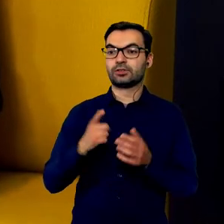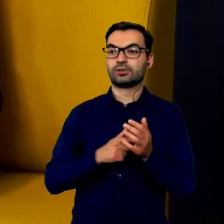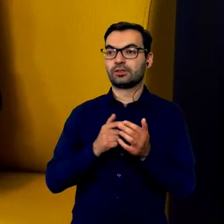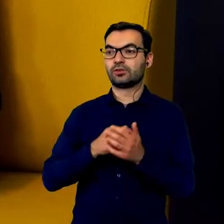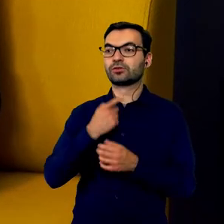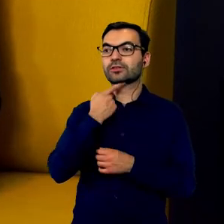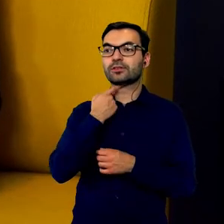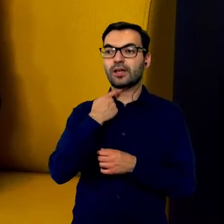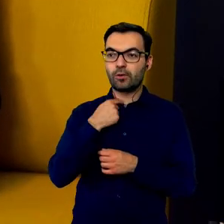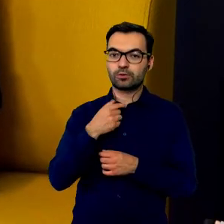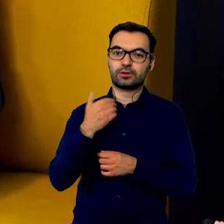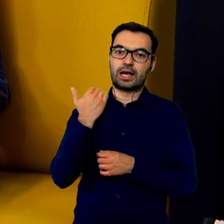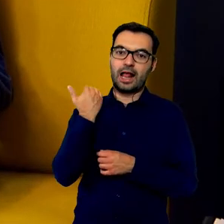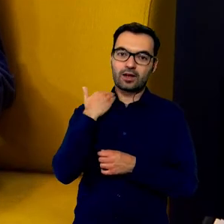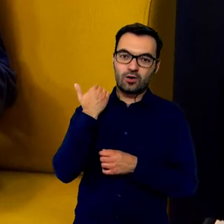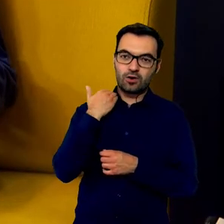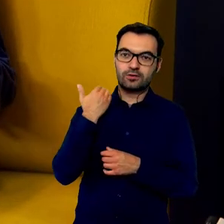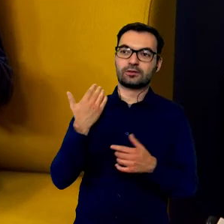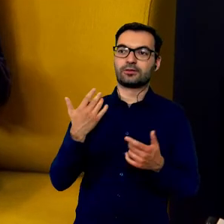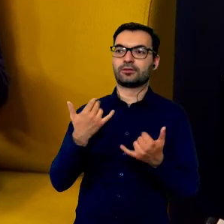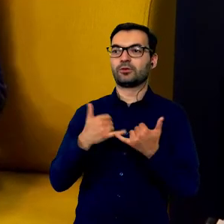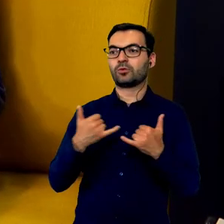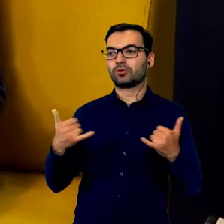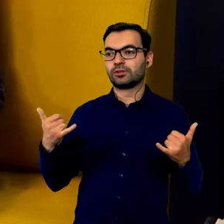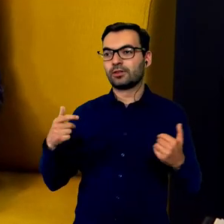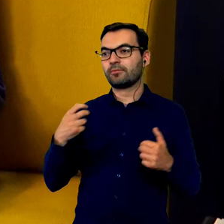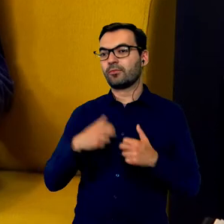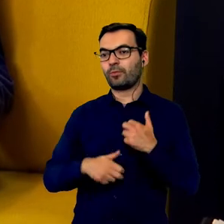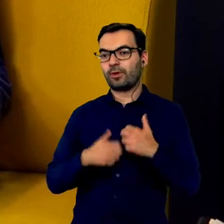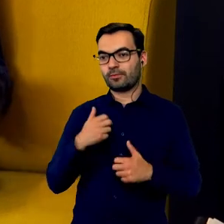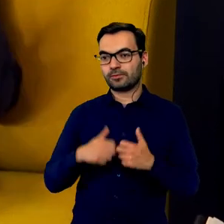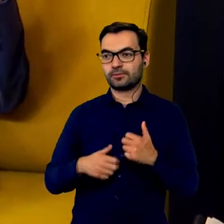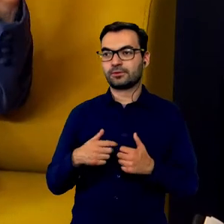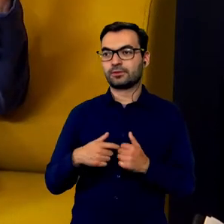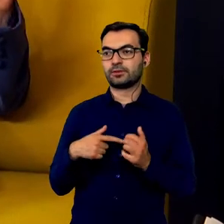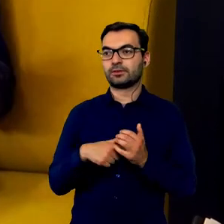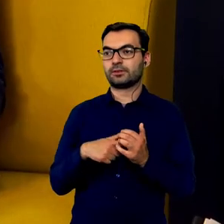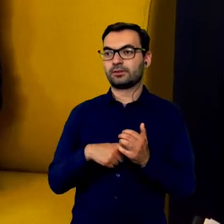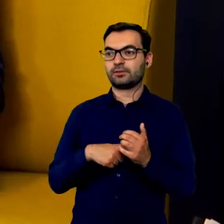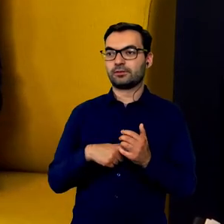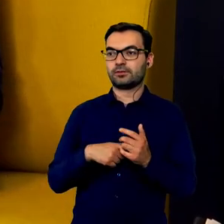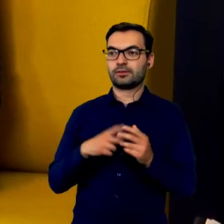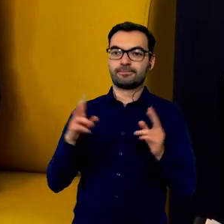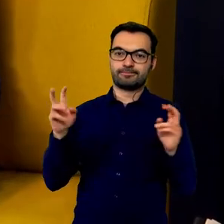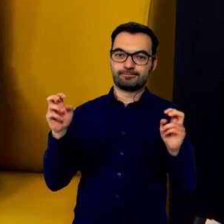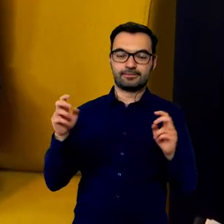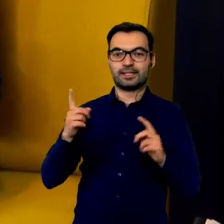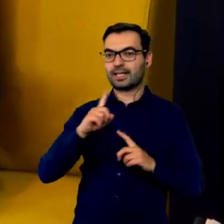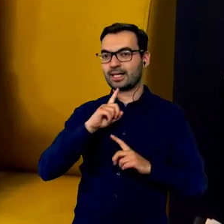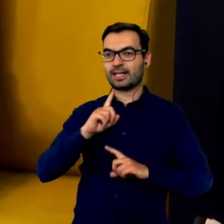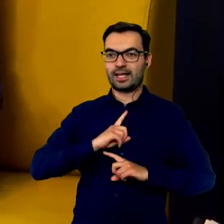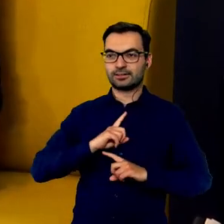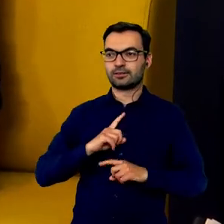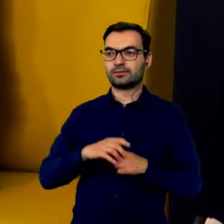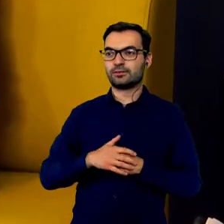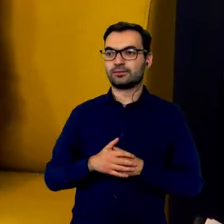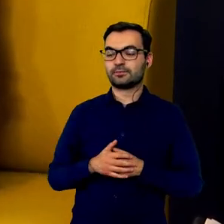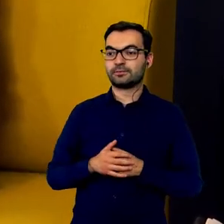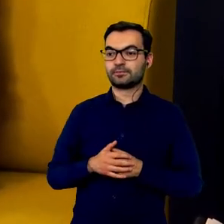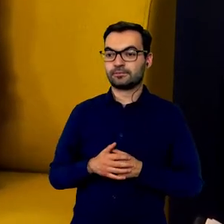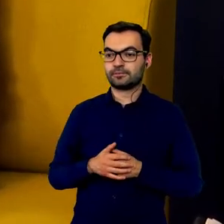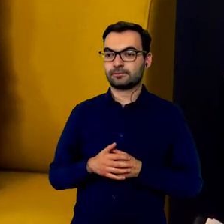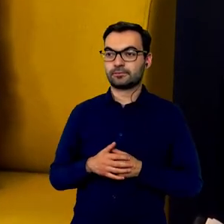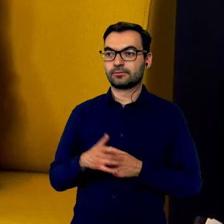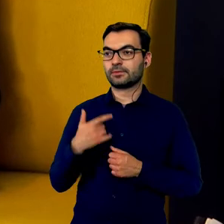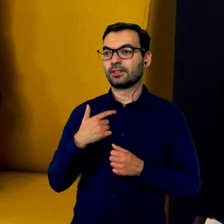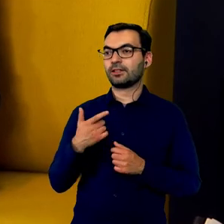nałogi, alkoholizm, różnego rodzaju problemy, one jak gdyby nakazują, czyli powodują nami,